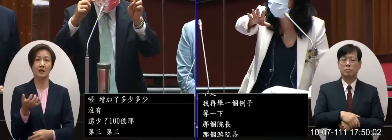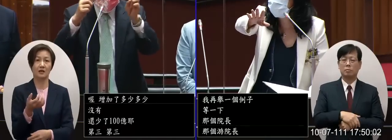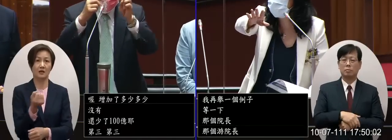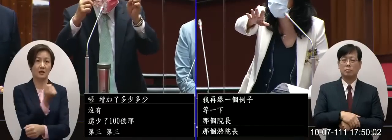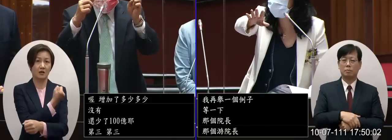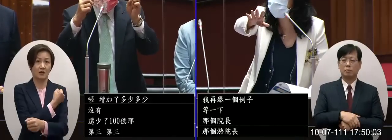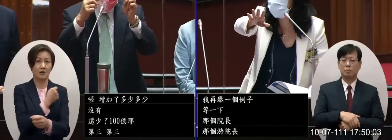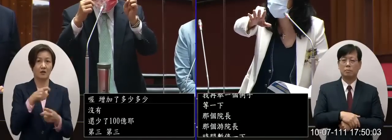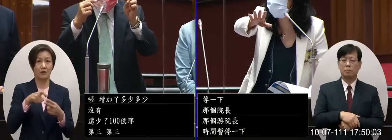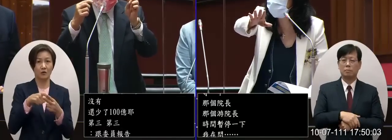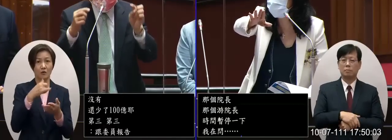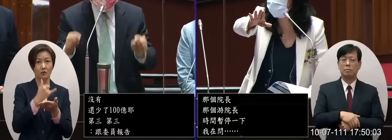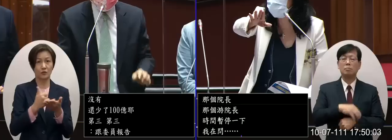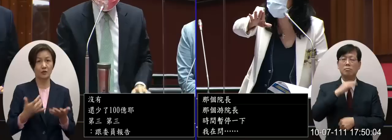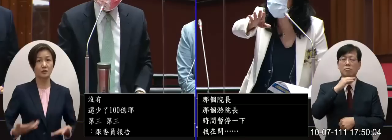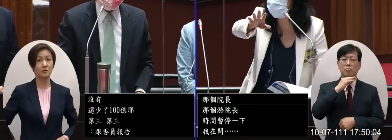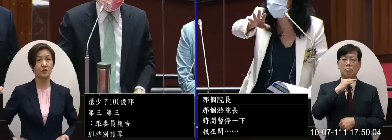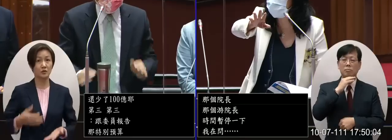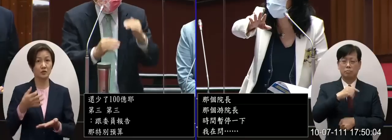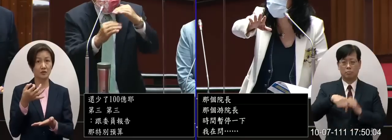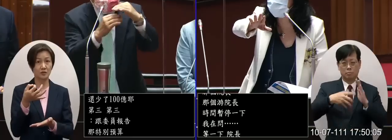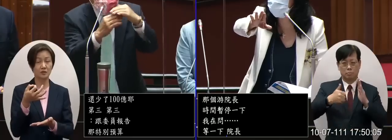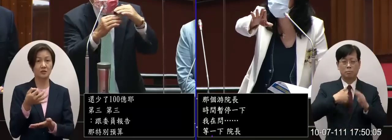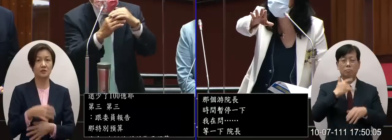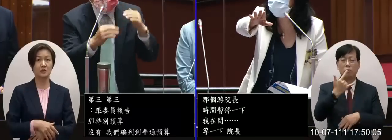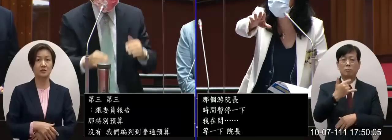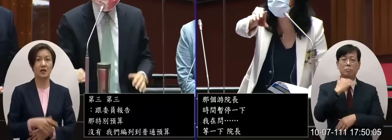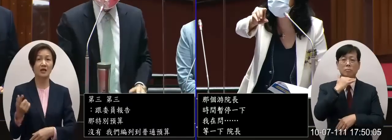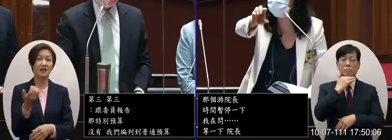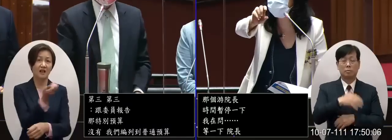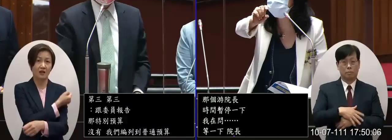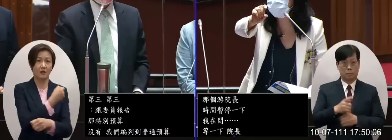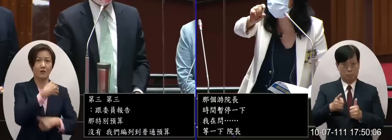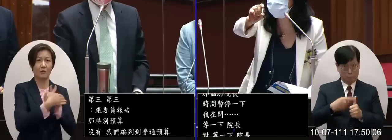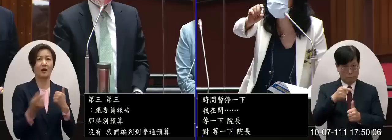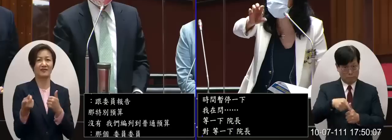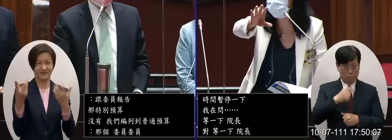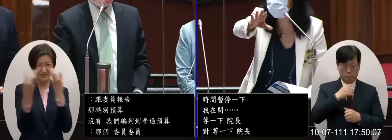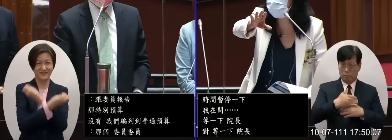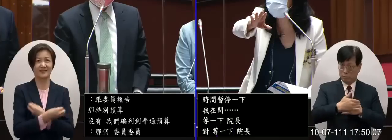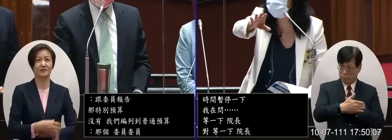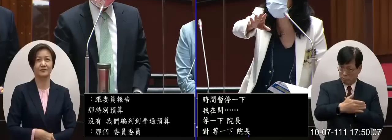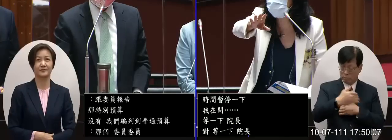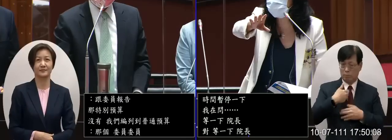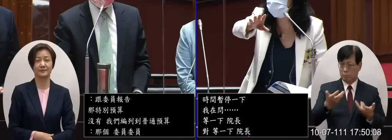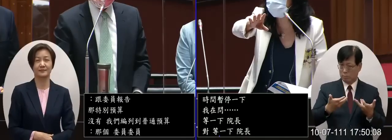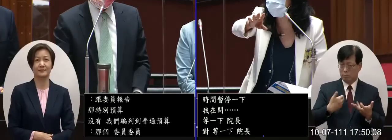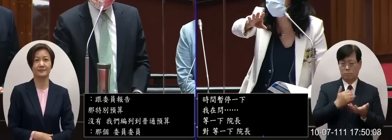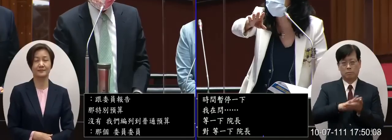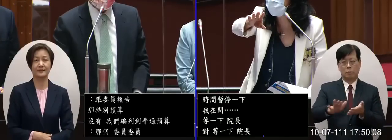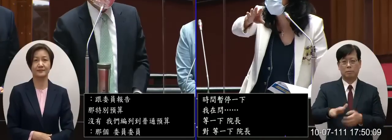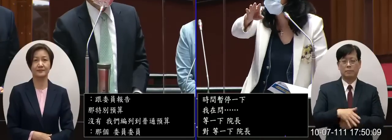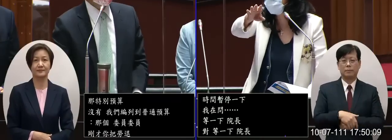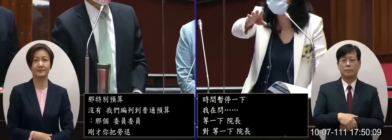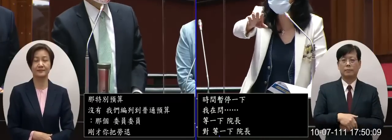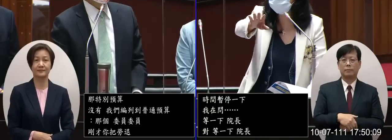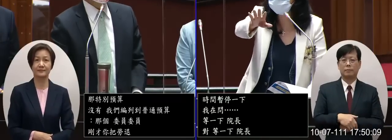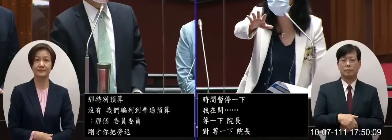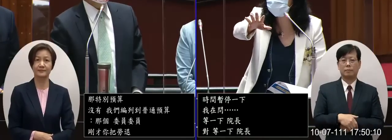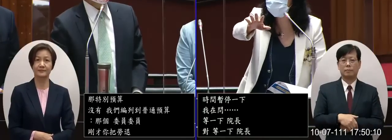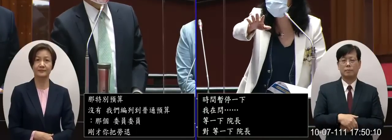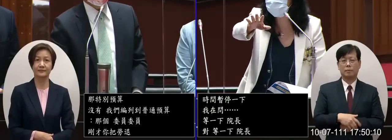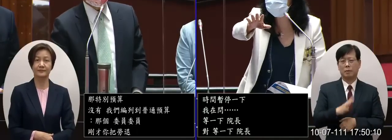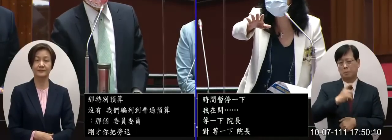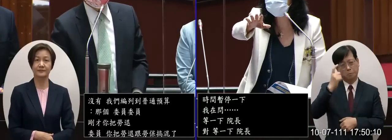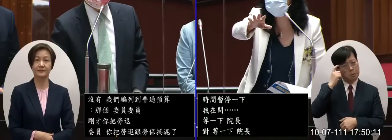退，委员，你把劳退， 等一下，等一下，院长， 劳保搞混了。 等一下，我们先把程序的事情先解决。 程序什么？